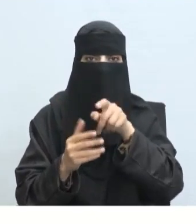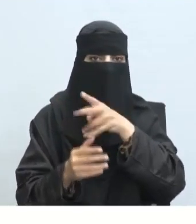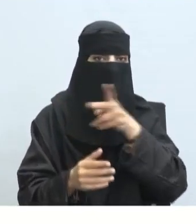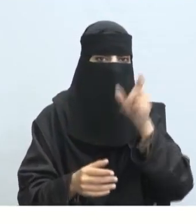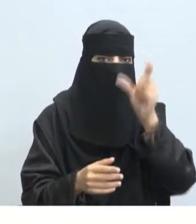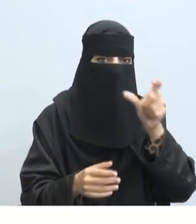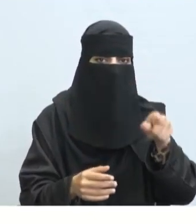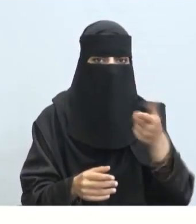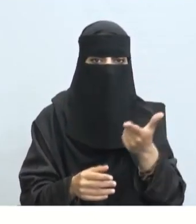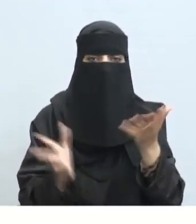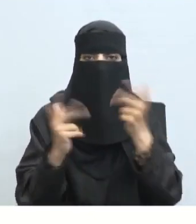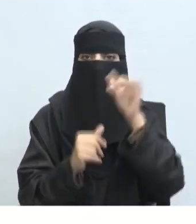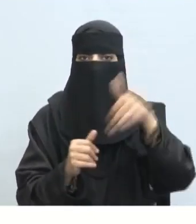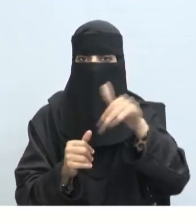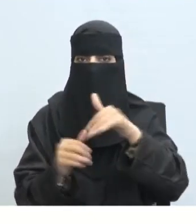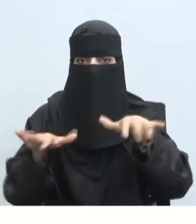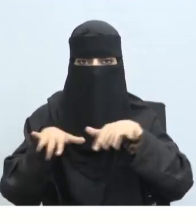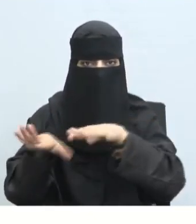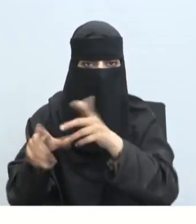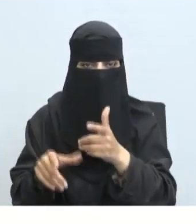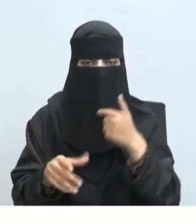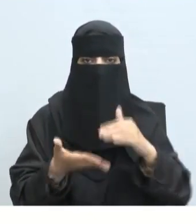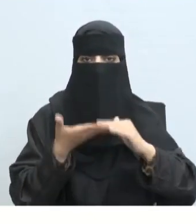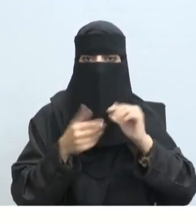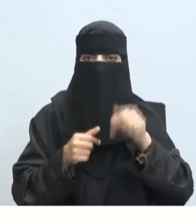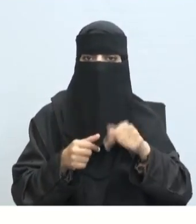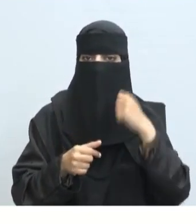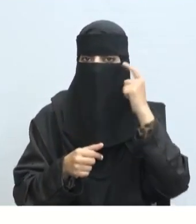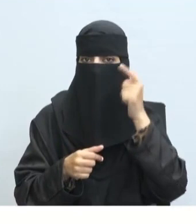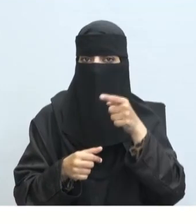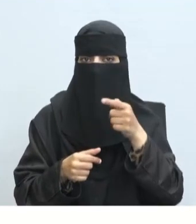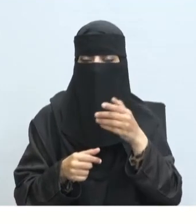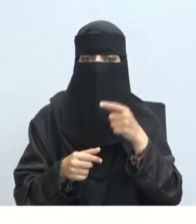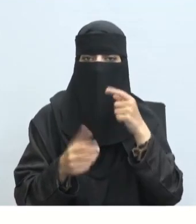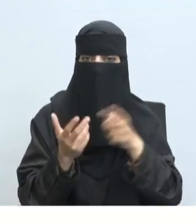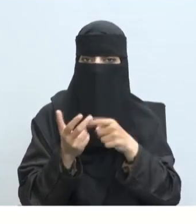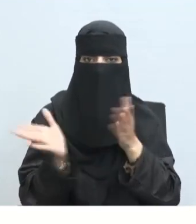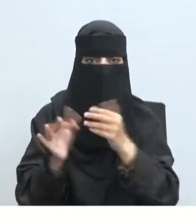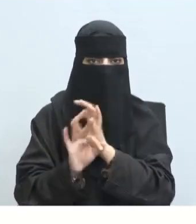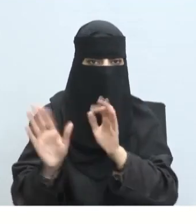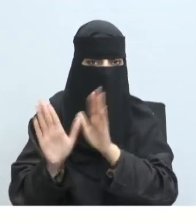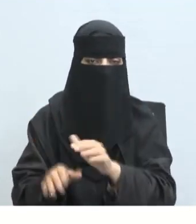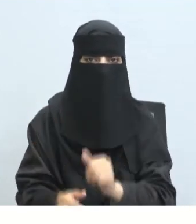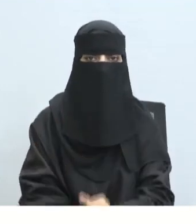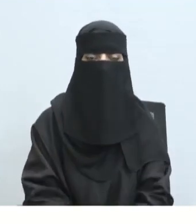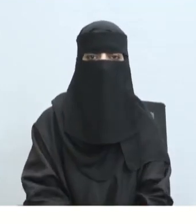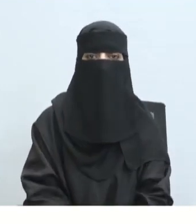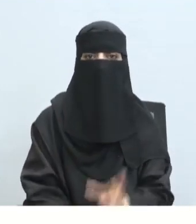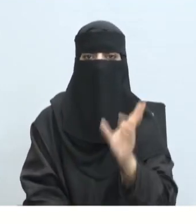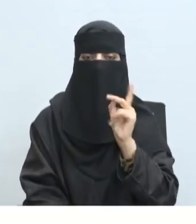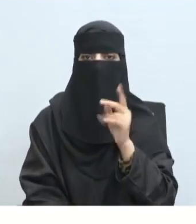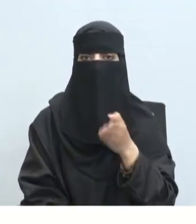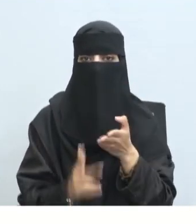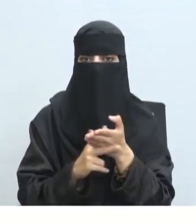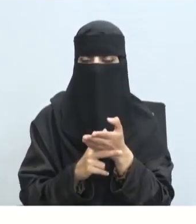الاشخاص المهتمين كم عدد الحضور المهتم وهذا يقودنا ايضا لما ذكرناه في الطلب وهيكل الطلب ودراسه الطلب ذكرنا من